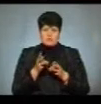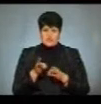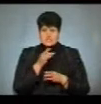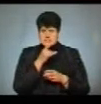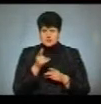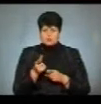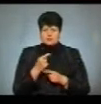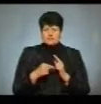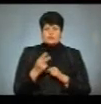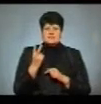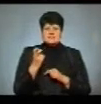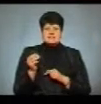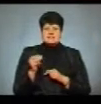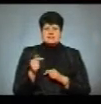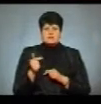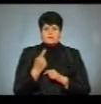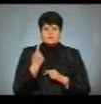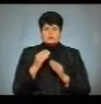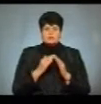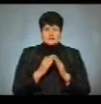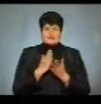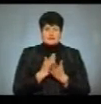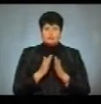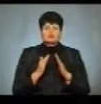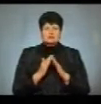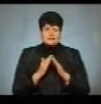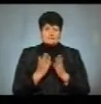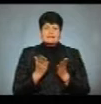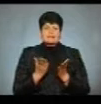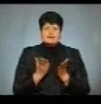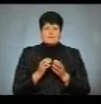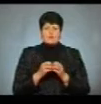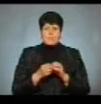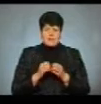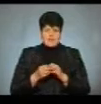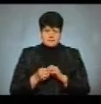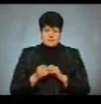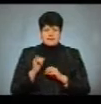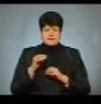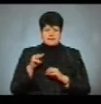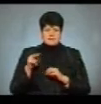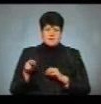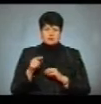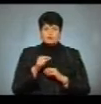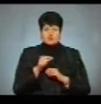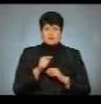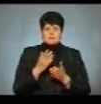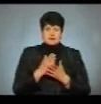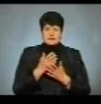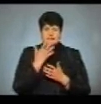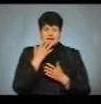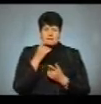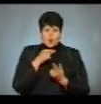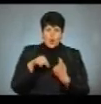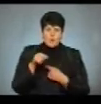окупилось 200 тисяч гривень по одному будинку. Є у нас будинки, де проблеми через ІТП, або через те, що там стоїть теплообмінник, і